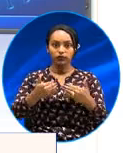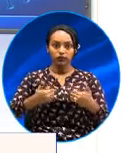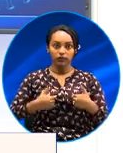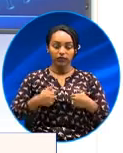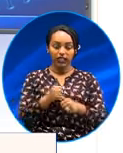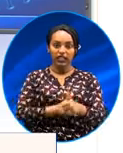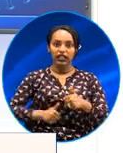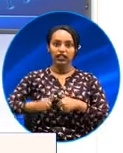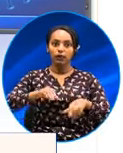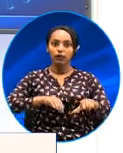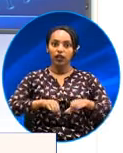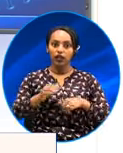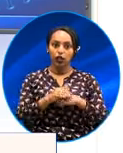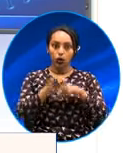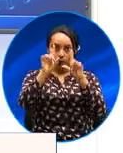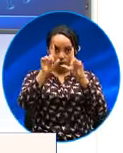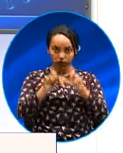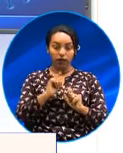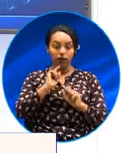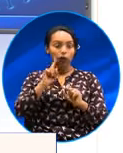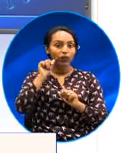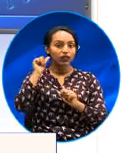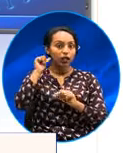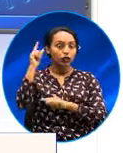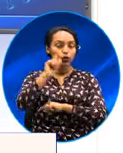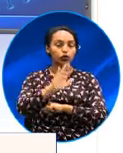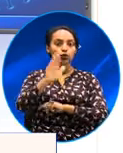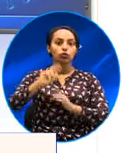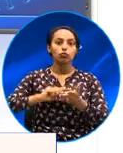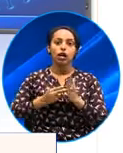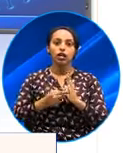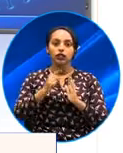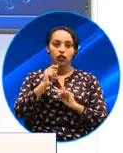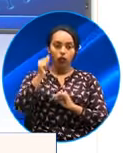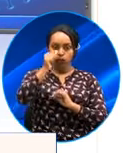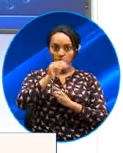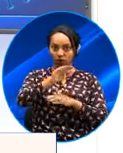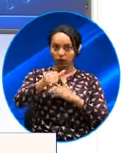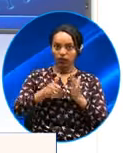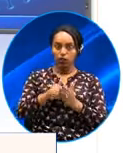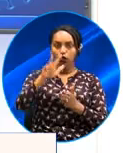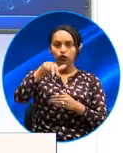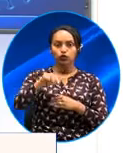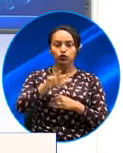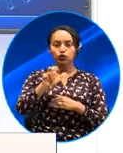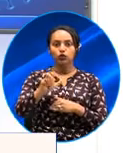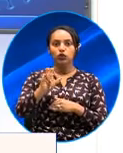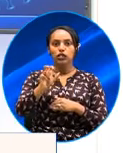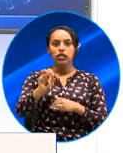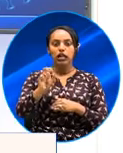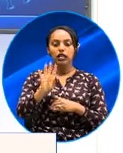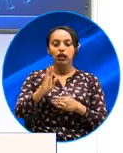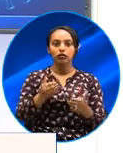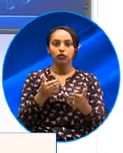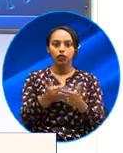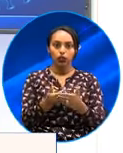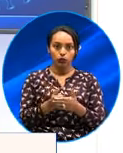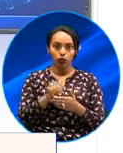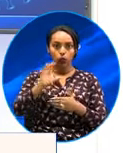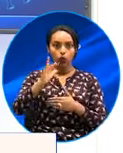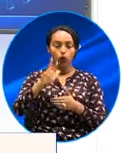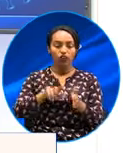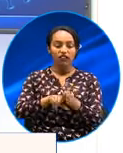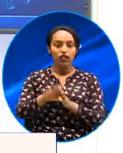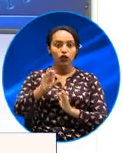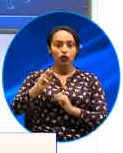እናደርሳለን። ቀዳሚም እናደርገው ምርመራ ነው። እንግዲህ በትላንትና ሁለት እሁድ ማለት ነው ኢትዮጵያ በአጠቃላይ 3334 የሚደርሱ